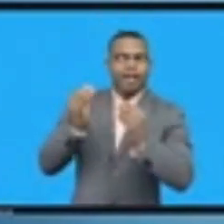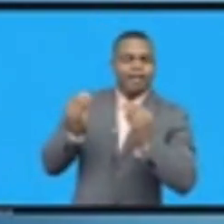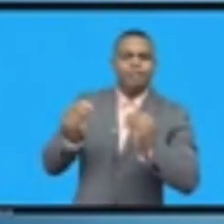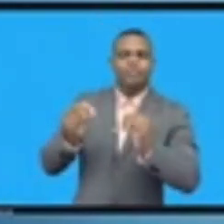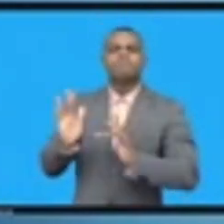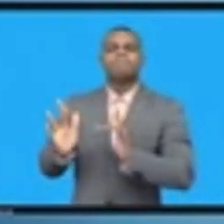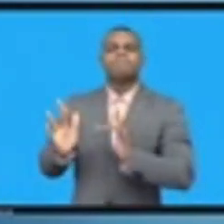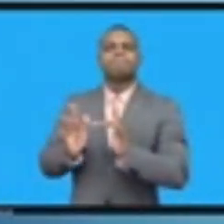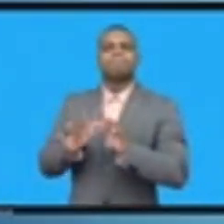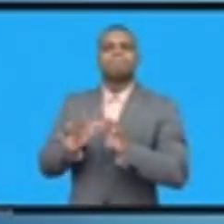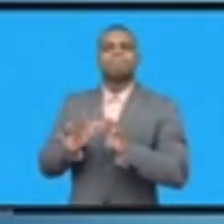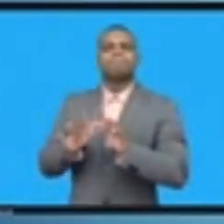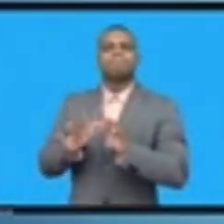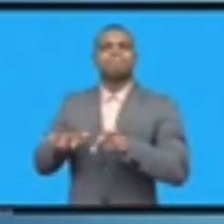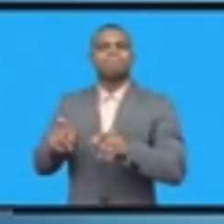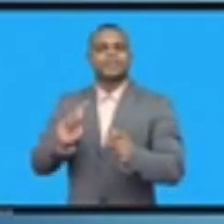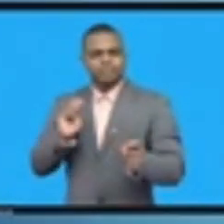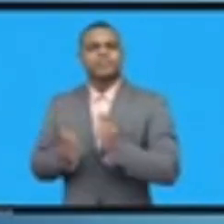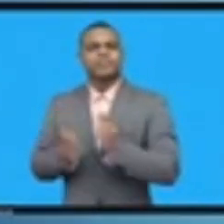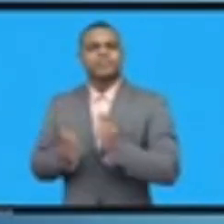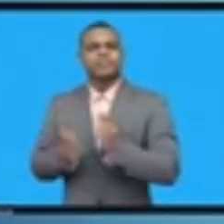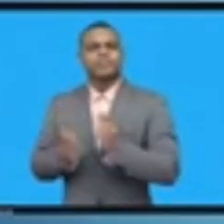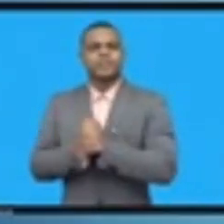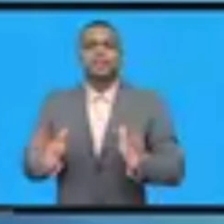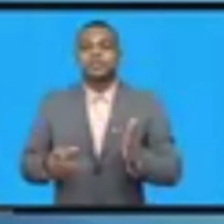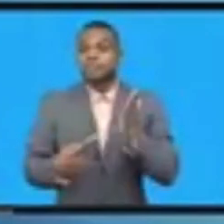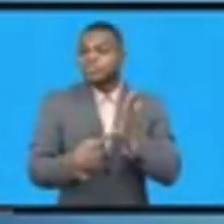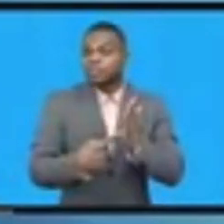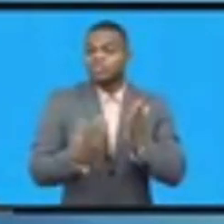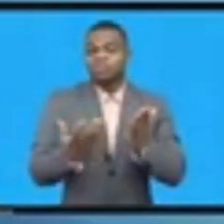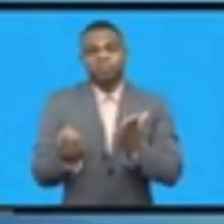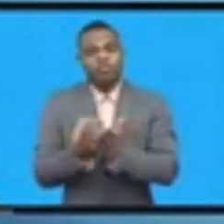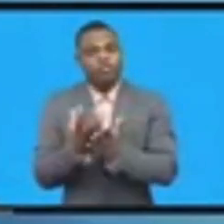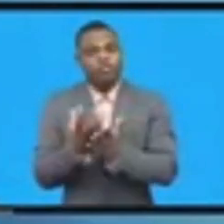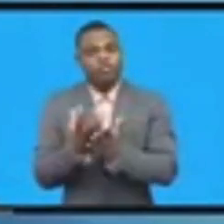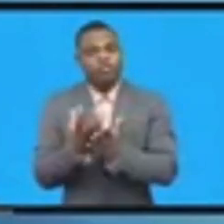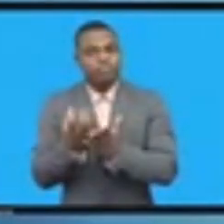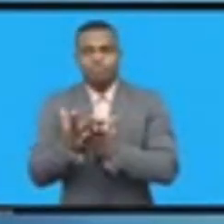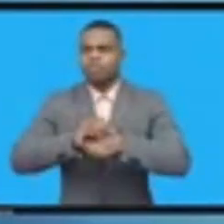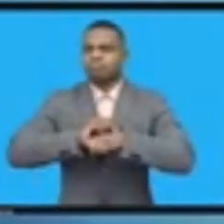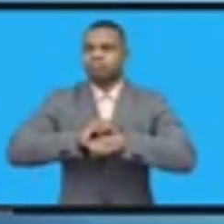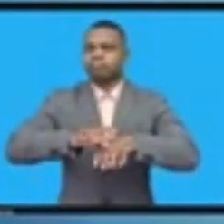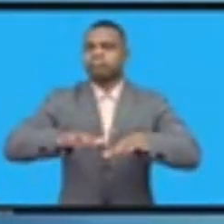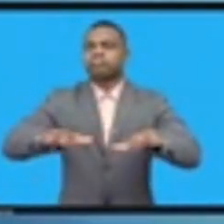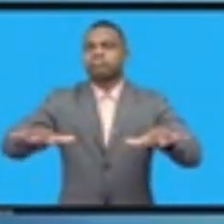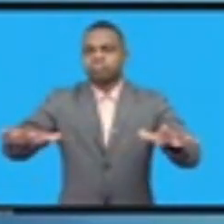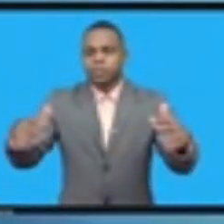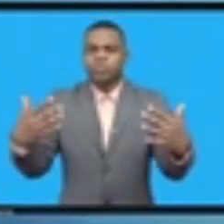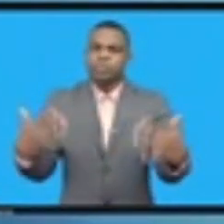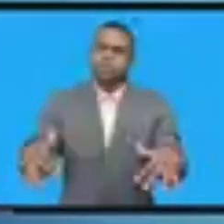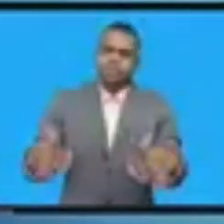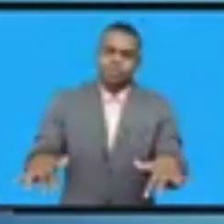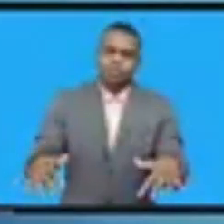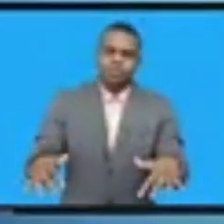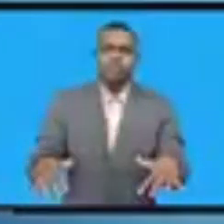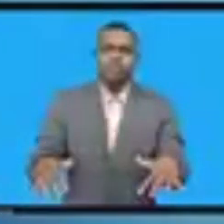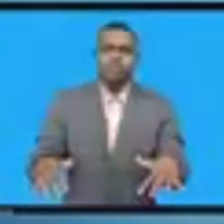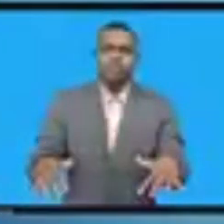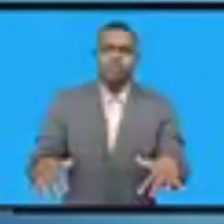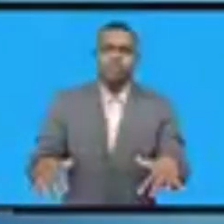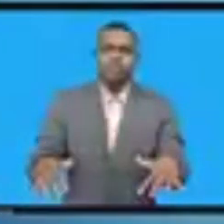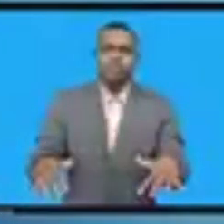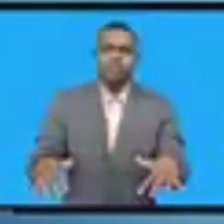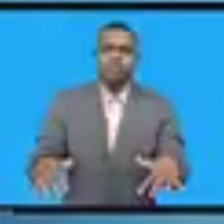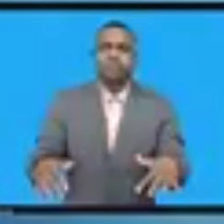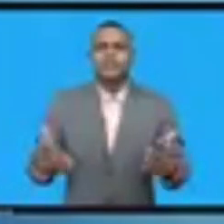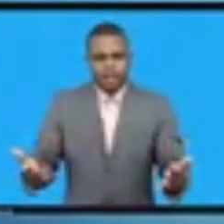已经创造了一个信息的时代，而我们所有的人都要去建立一个信息的